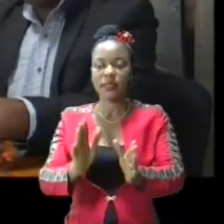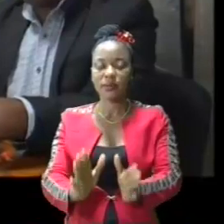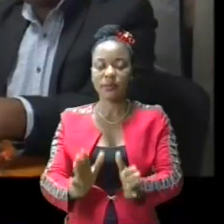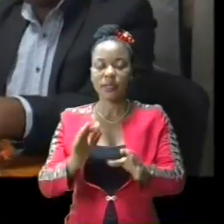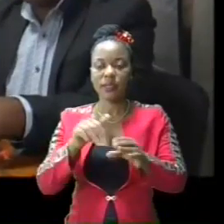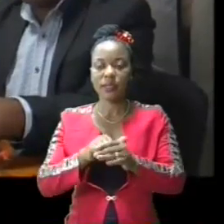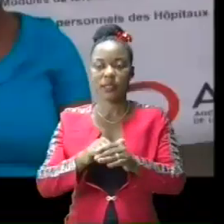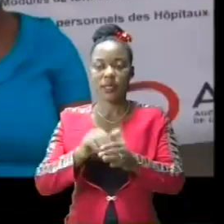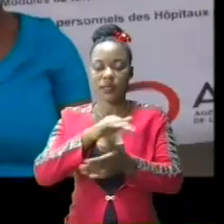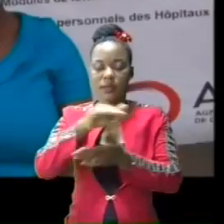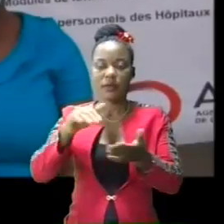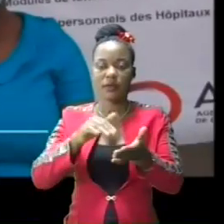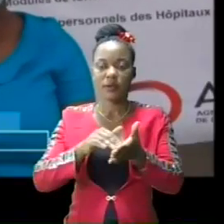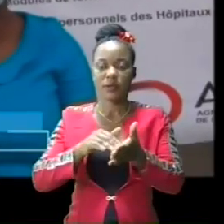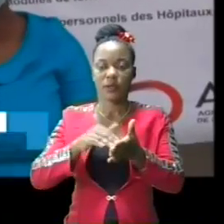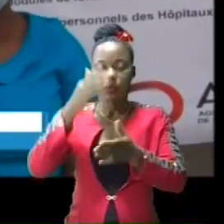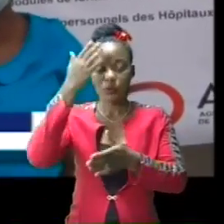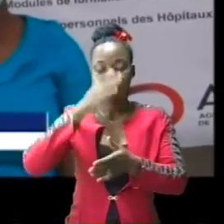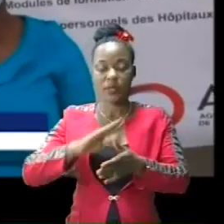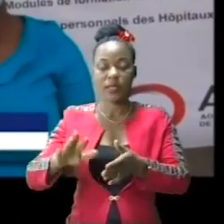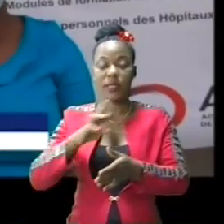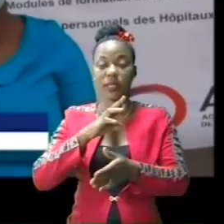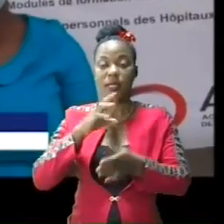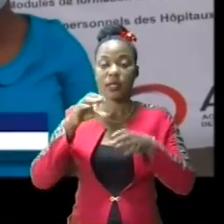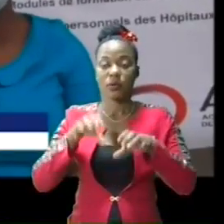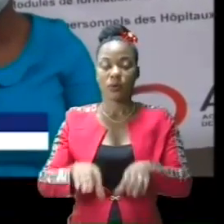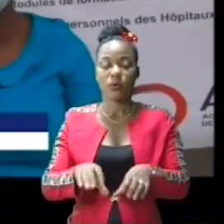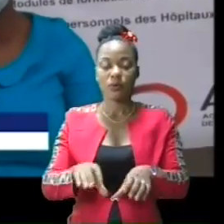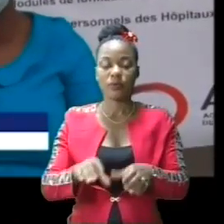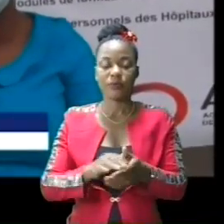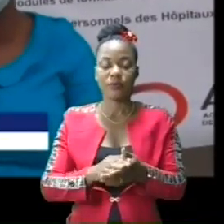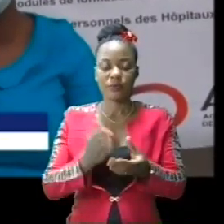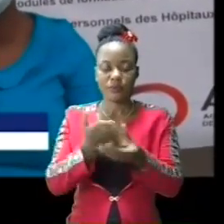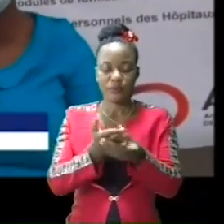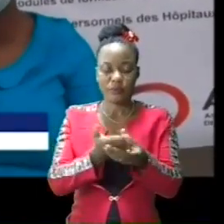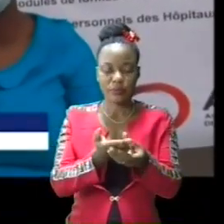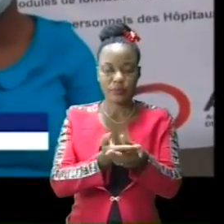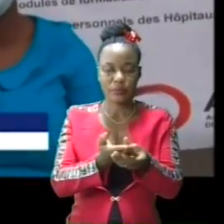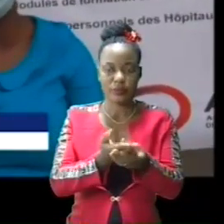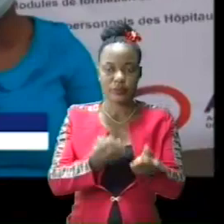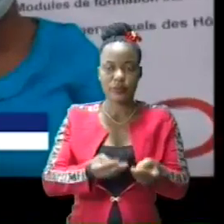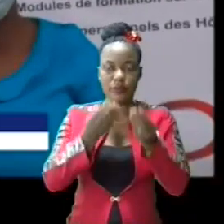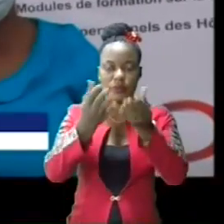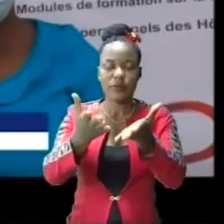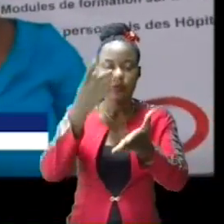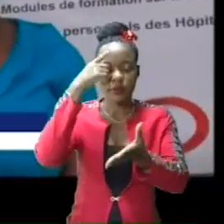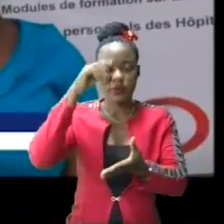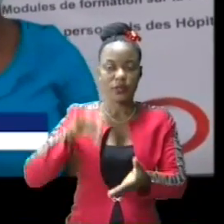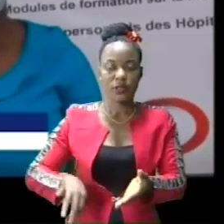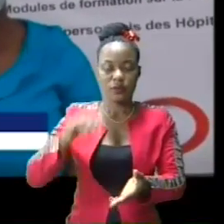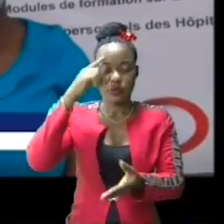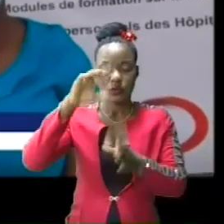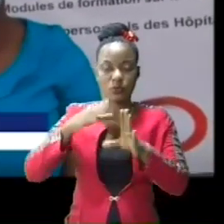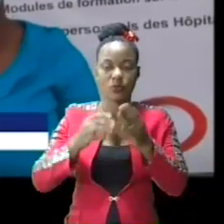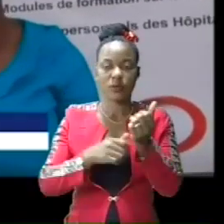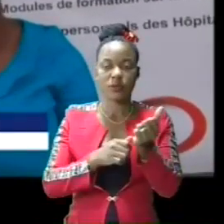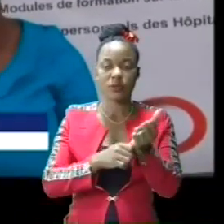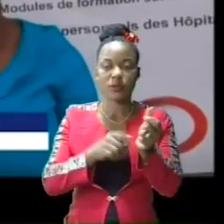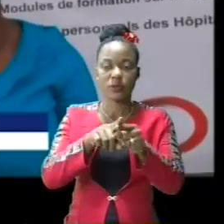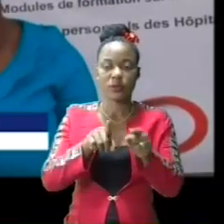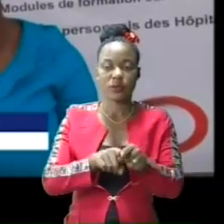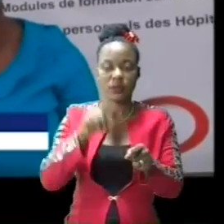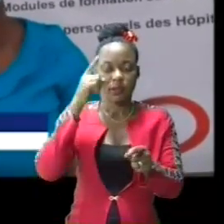de la RDC. Nous espérons que le manuel qui sera produit sera à la hauteur pour aider à rompre la